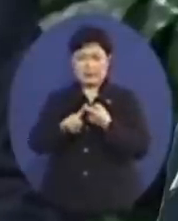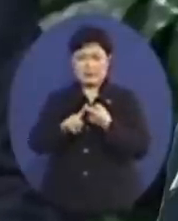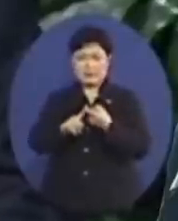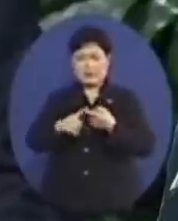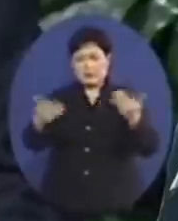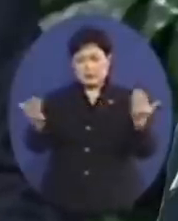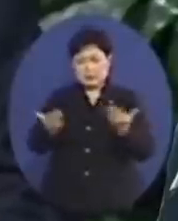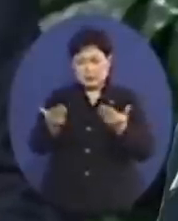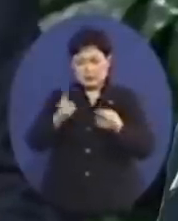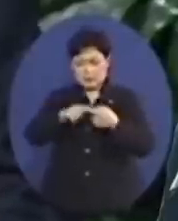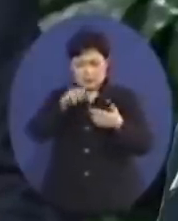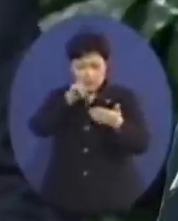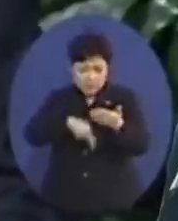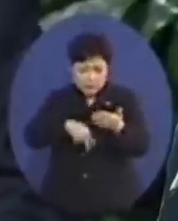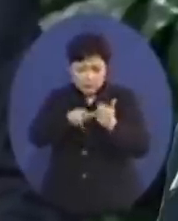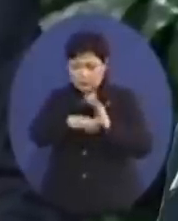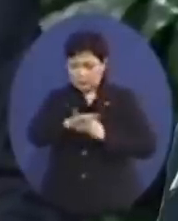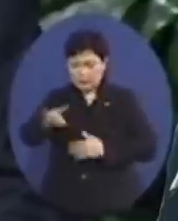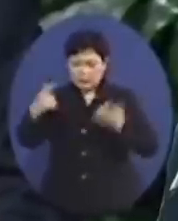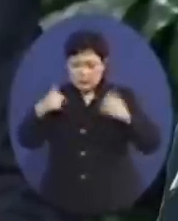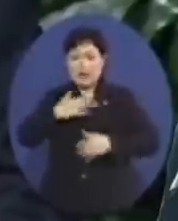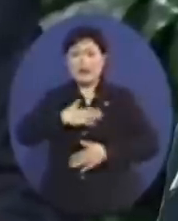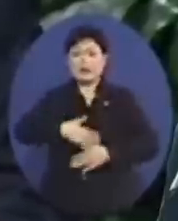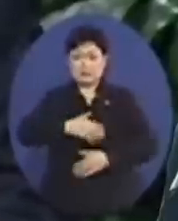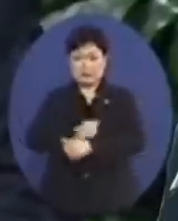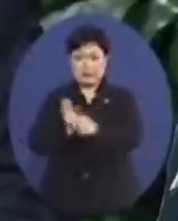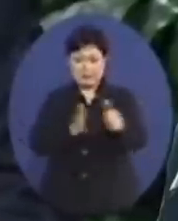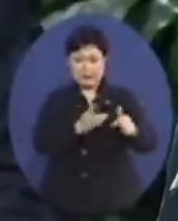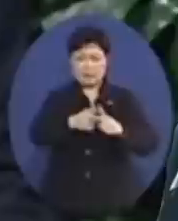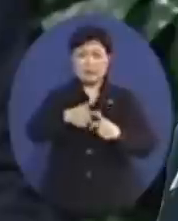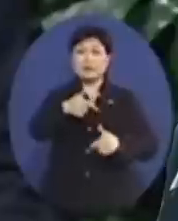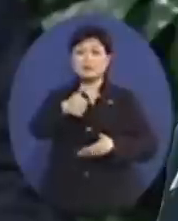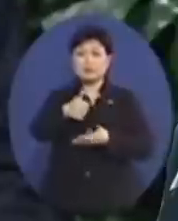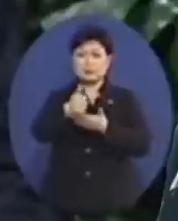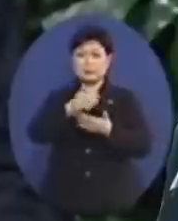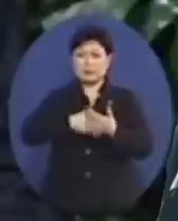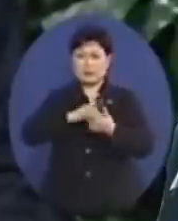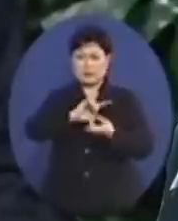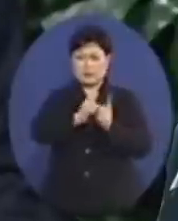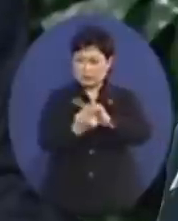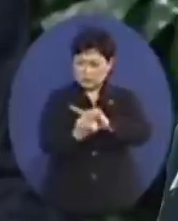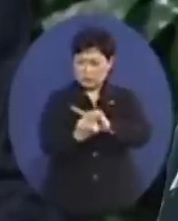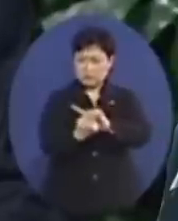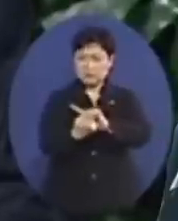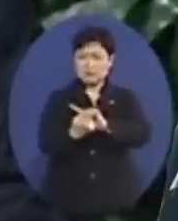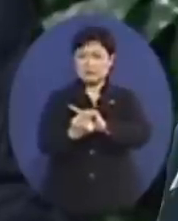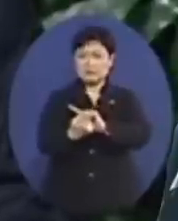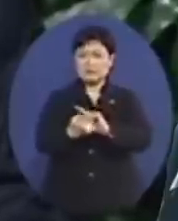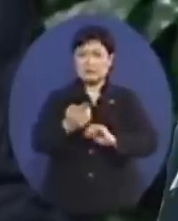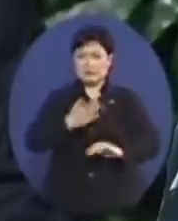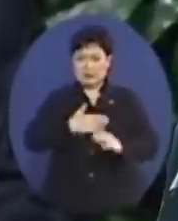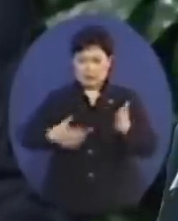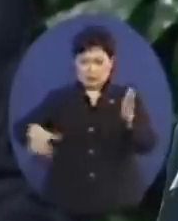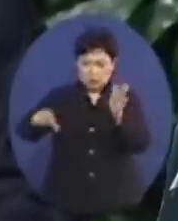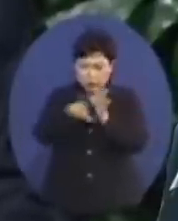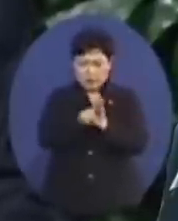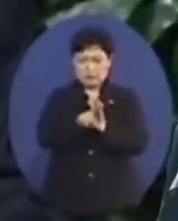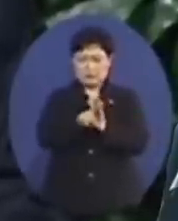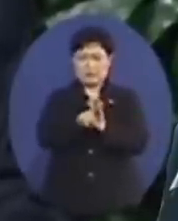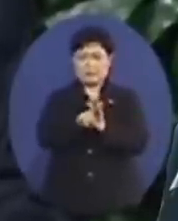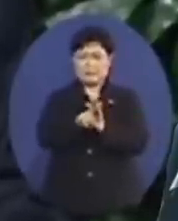사건을 읽을 때마다 늘 알아야 될 것은 예수님은 나 대신해서 나를 위해서